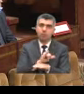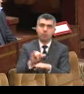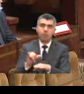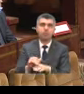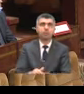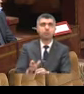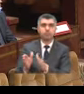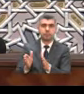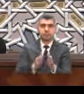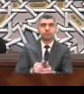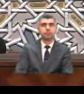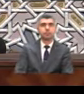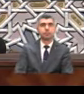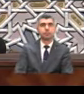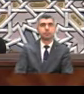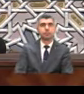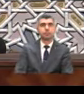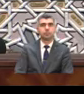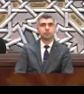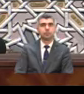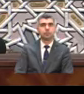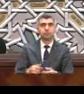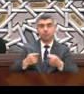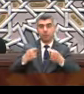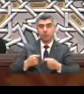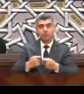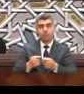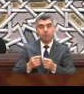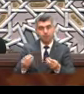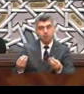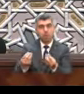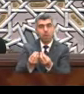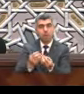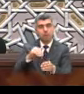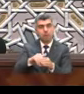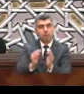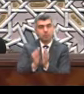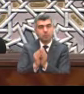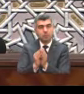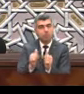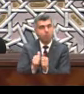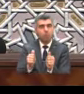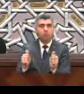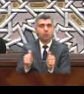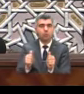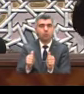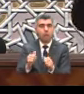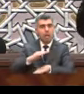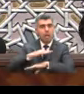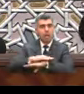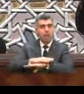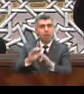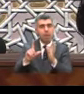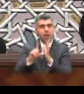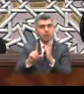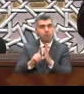وشكرا. سيد سيد النائب المحترم، الرئاسه غير متحيزه، محارصه على تطبيق النظام الداخلي.